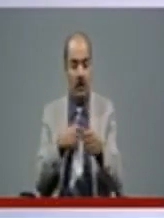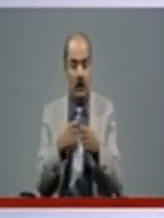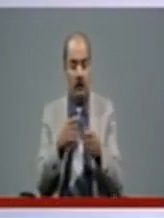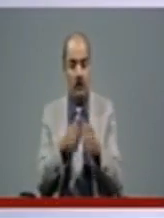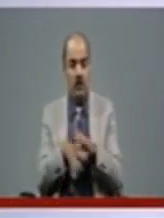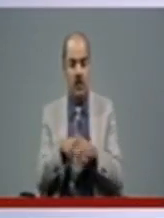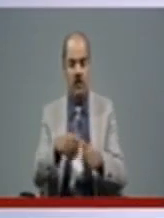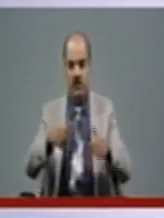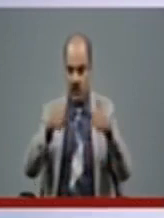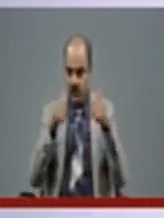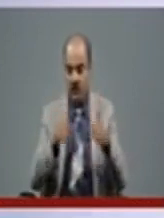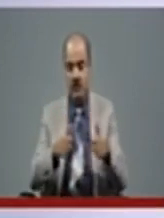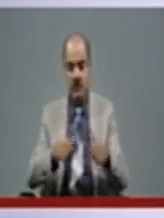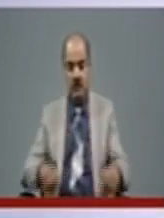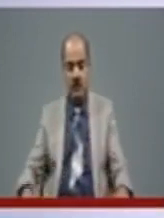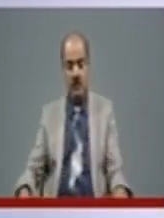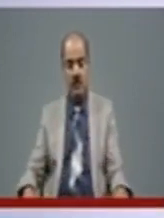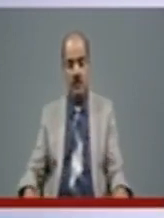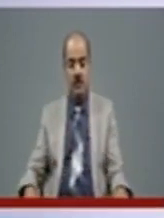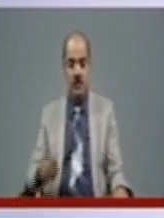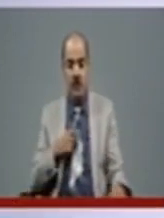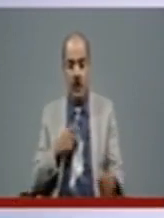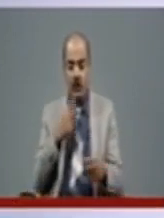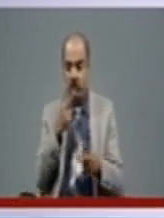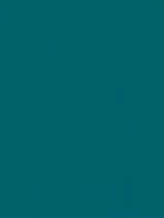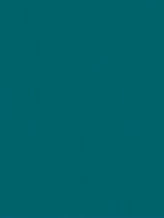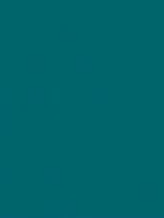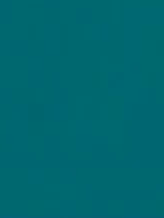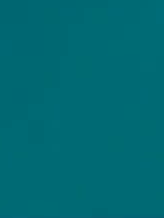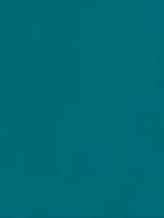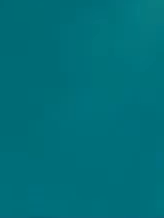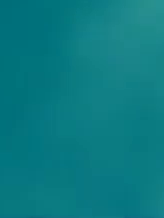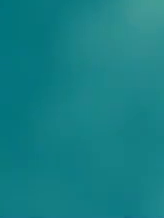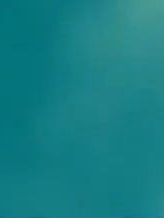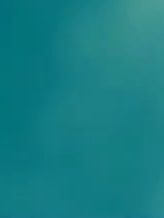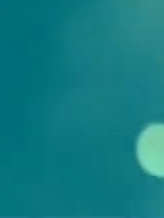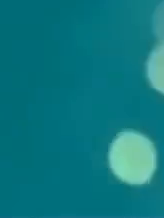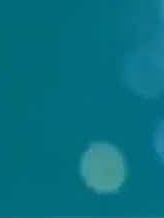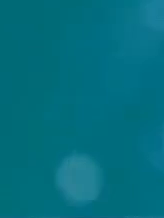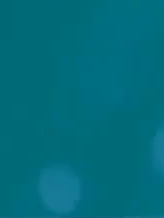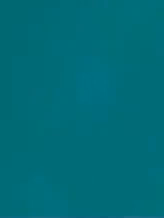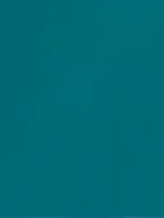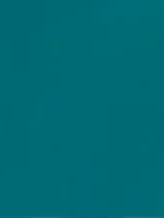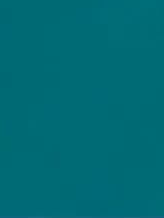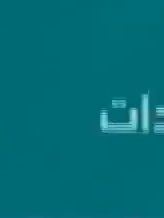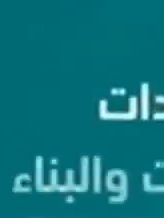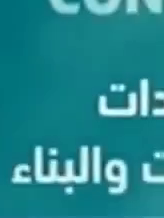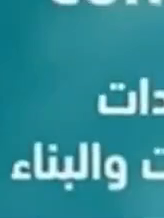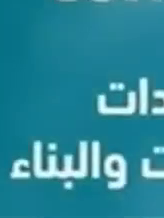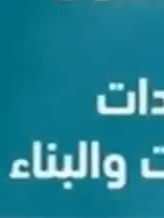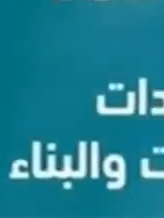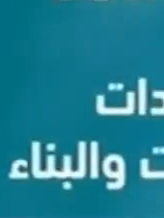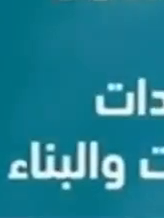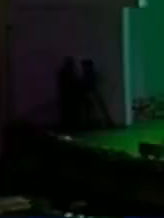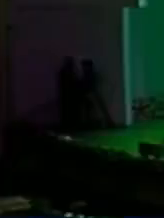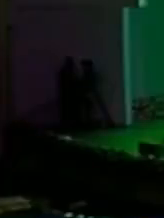منتجاتهم ويقوم زوار المعرض بزيارتهم. وفي المؤتمر تم إطلاق المنصة الإلكترونية لعقود